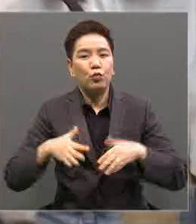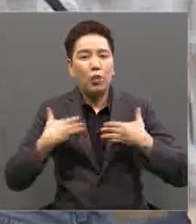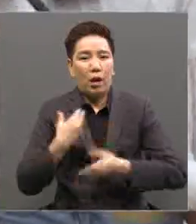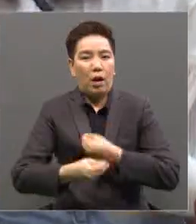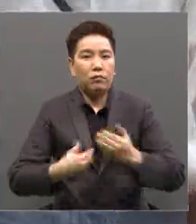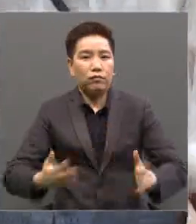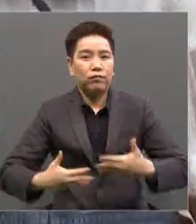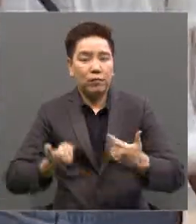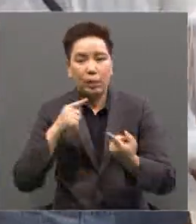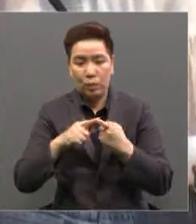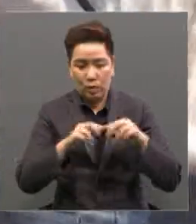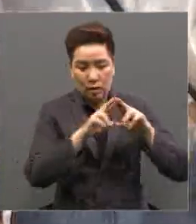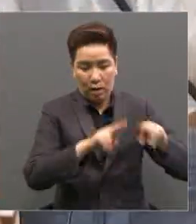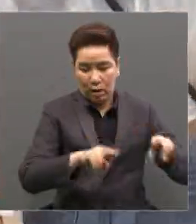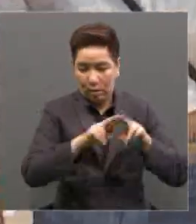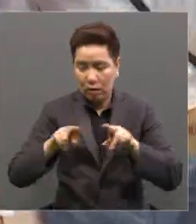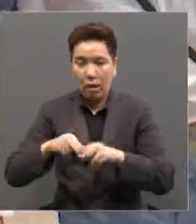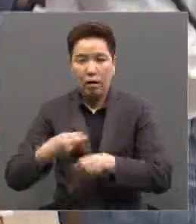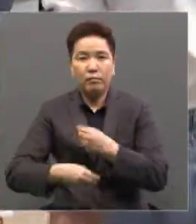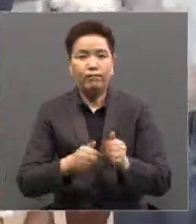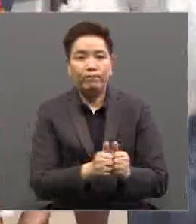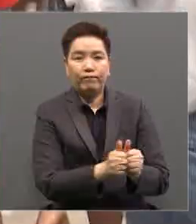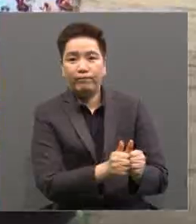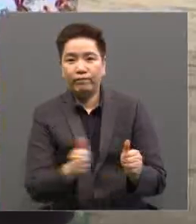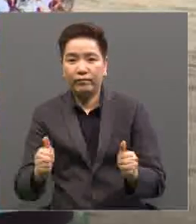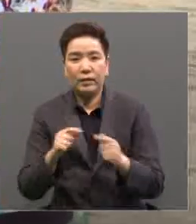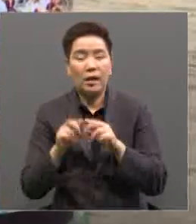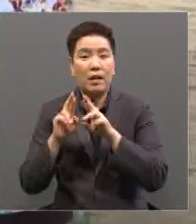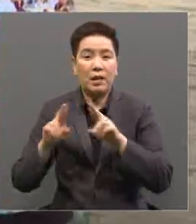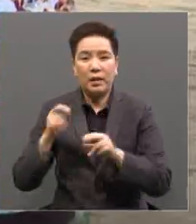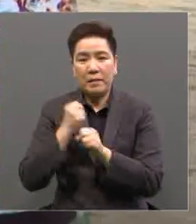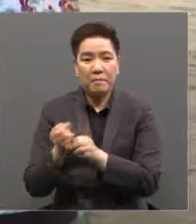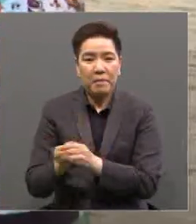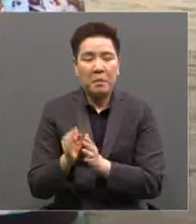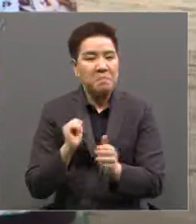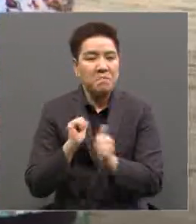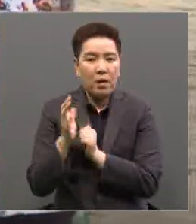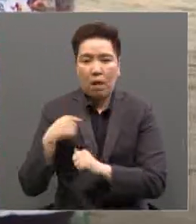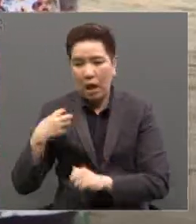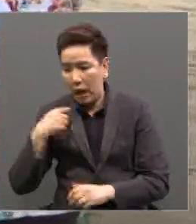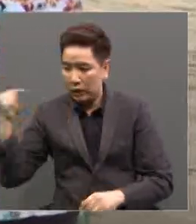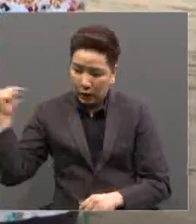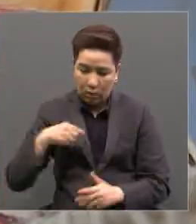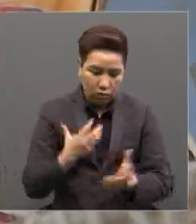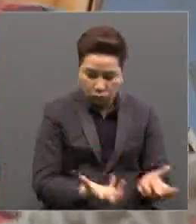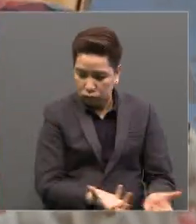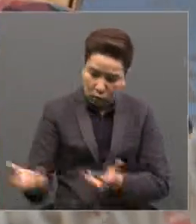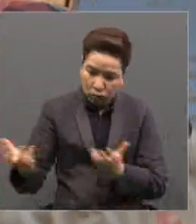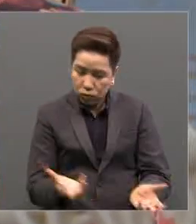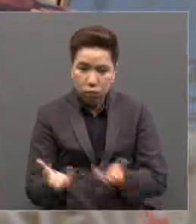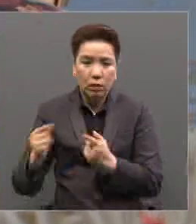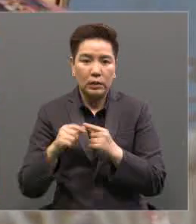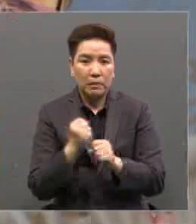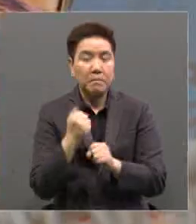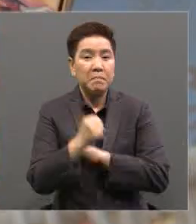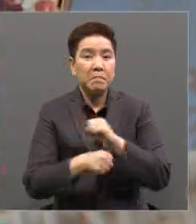ลอดทั้งวันเพราะแต่ละร้านนะครับต่างขายดิบขายดีกันเลยทีเดียวบางร้านนะครับทำอาหารแทบไม่ทันกับความต้องการของลูกค้าพร้อมกับเปิดเผยว่